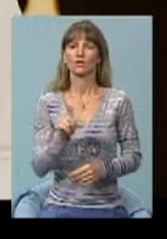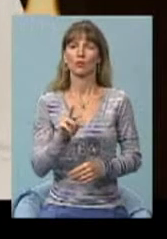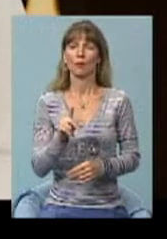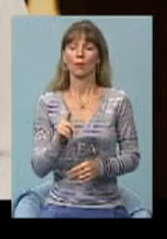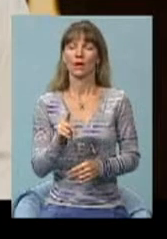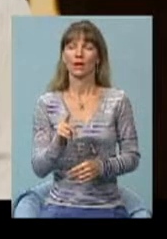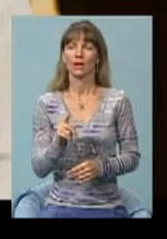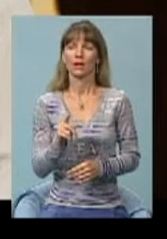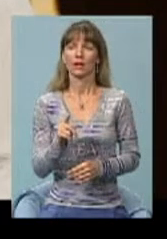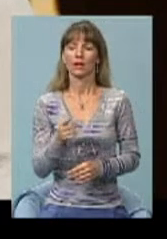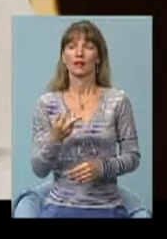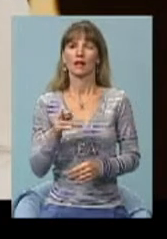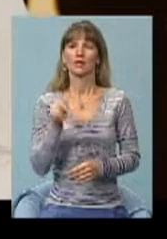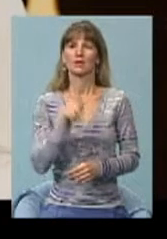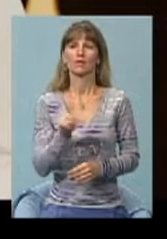чтобы